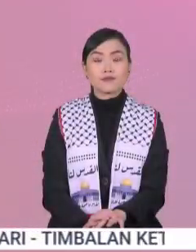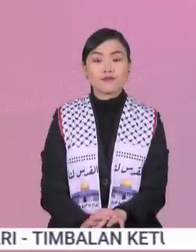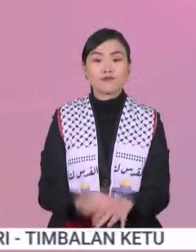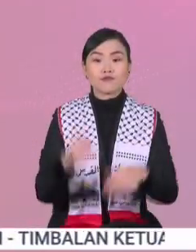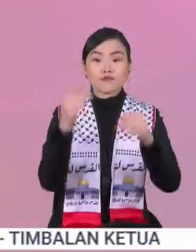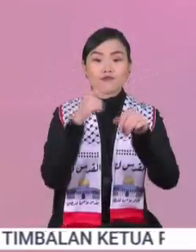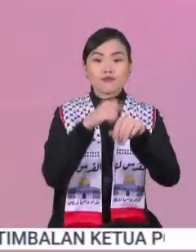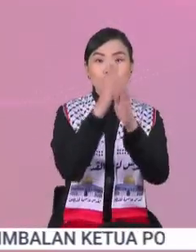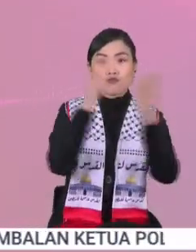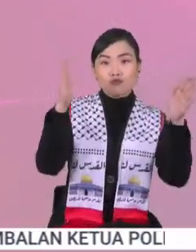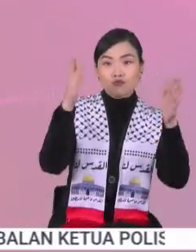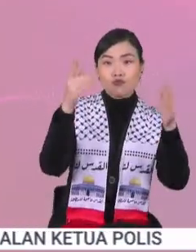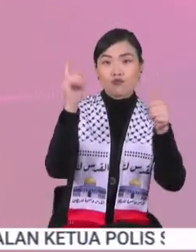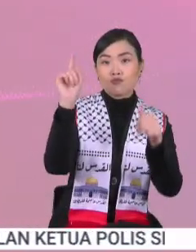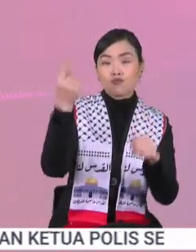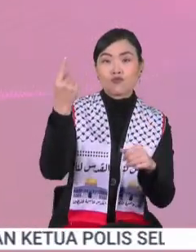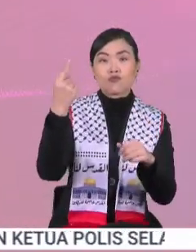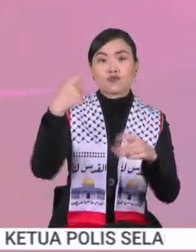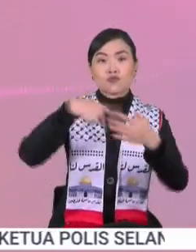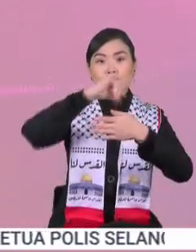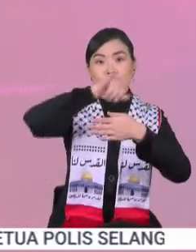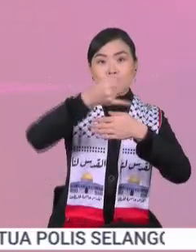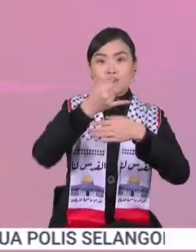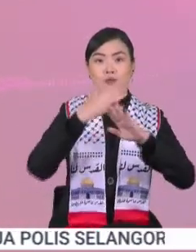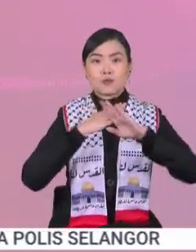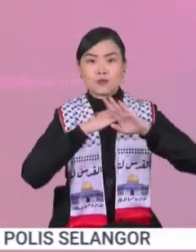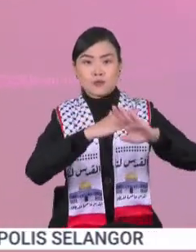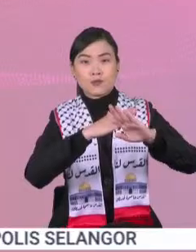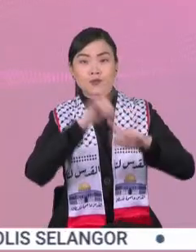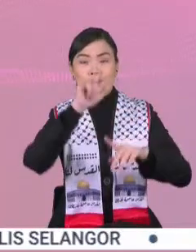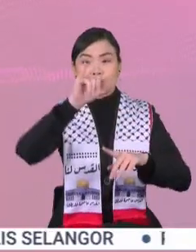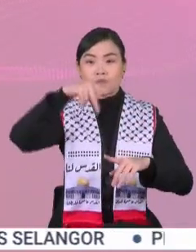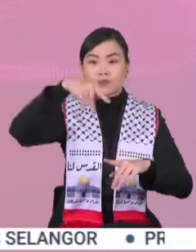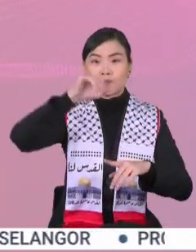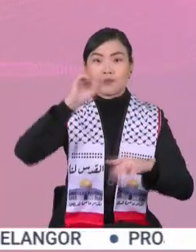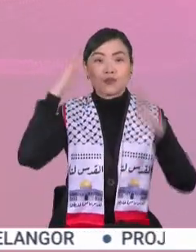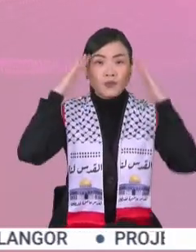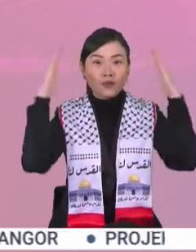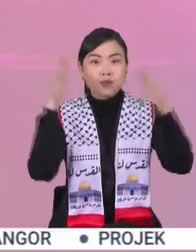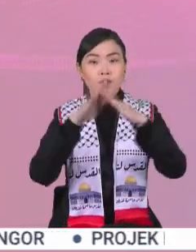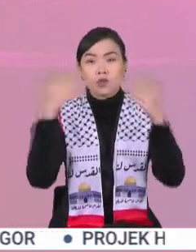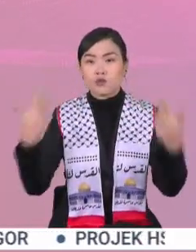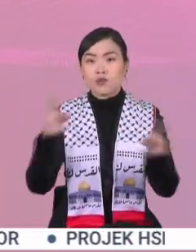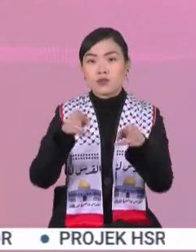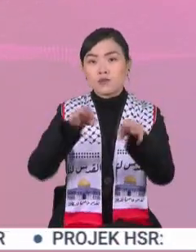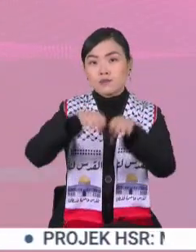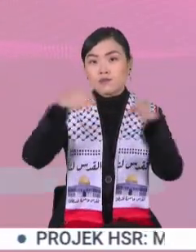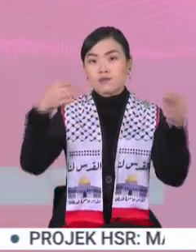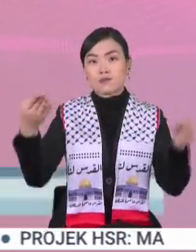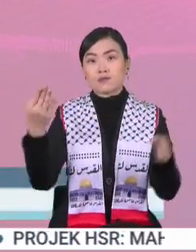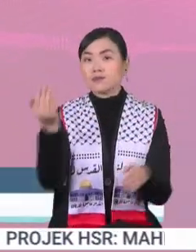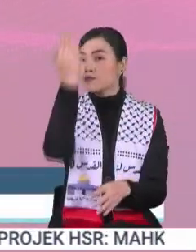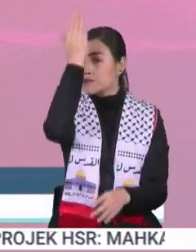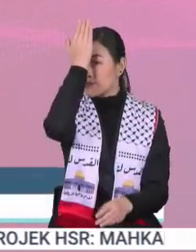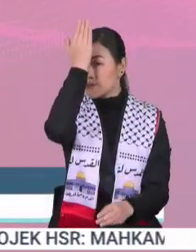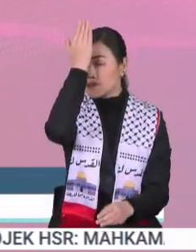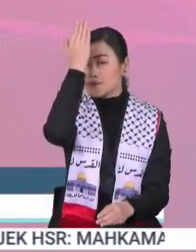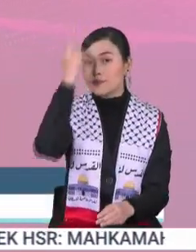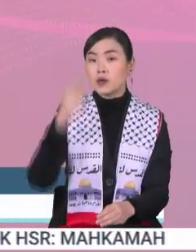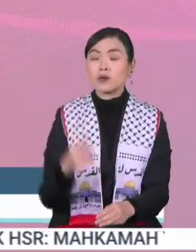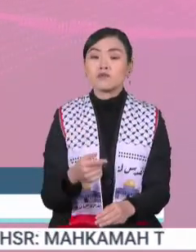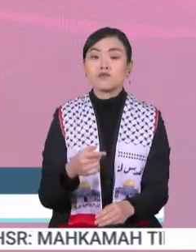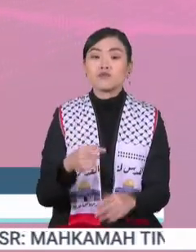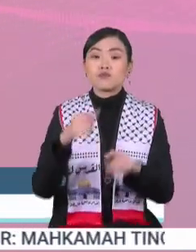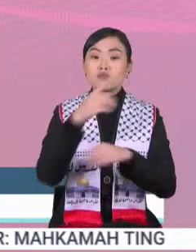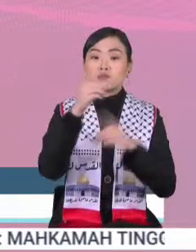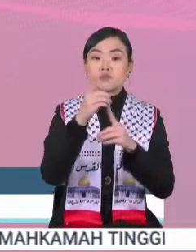fasa pertama projek Bandar pertahanan lipis Pahang telah siap dijangka dirasmikan yang di-pertuan agong alsultan Abdullah riatuddin almustafa Bil